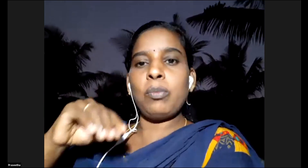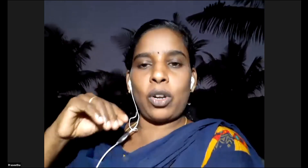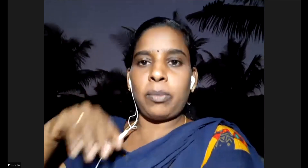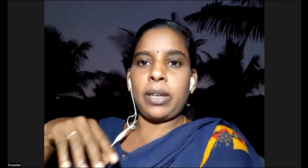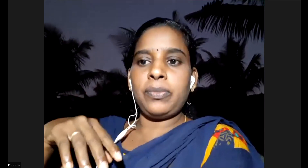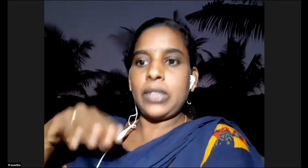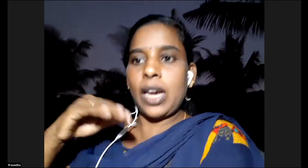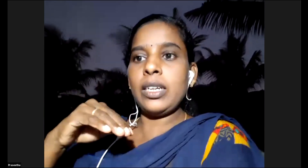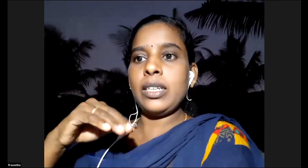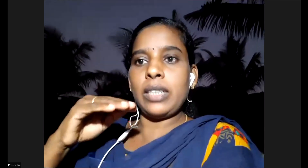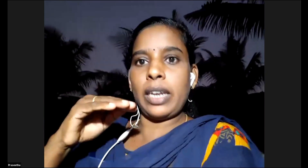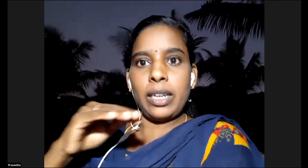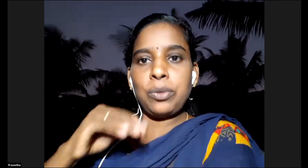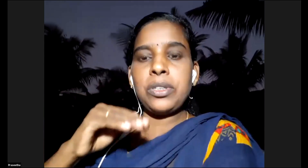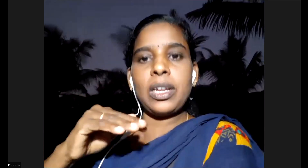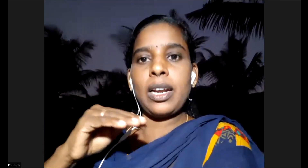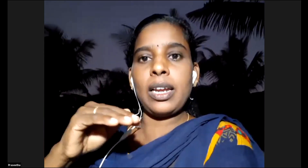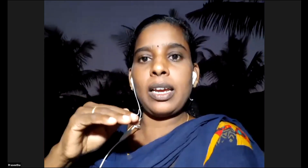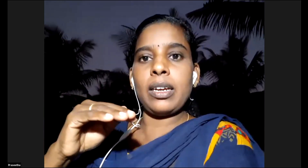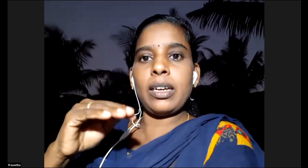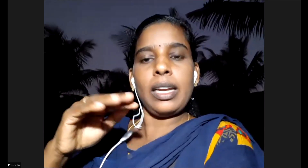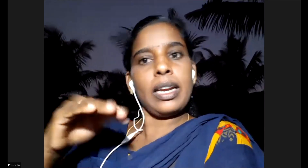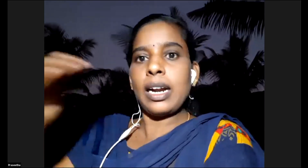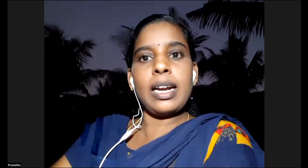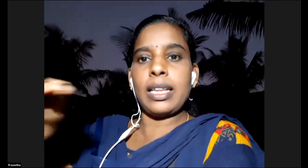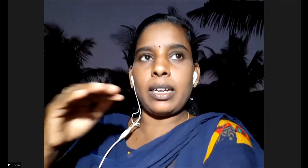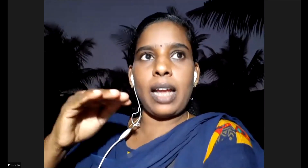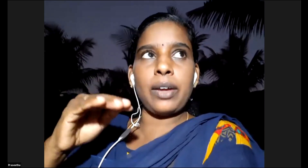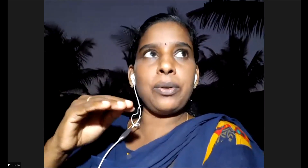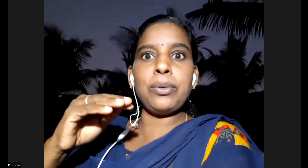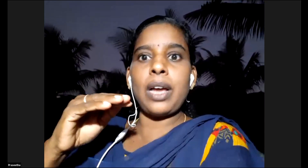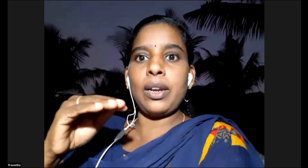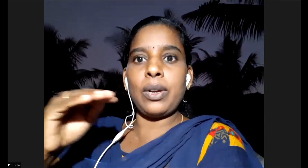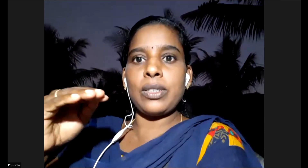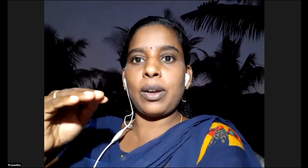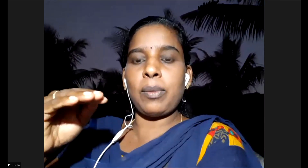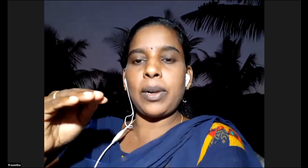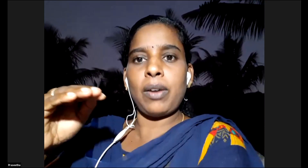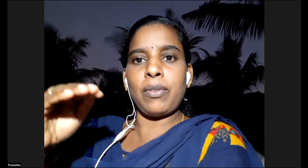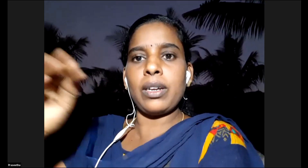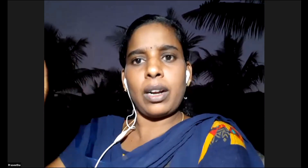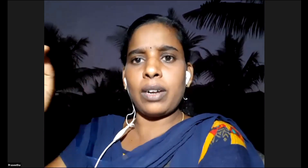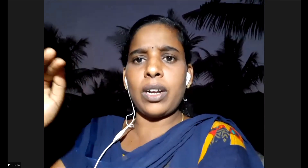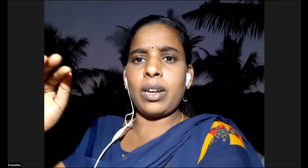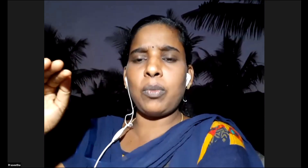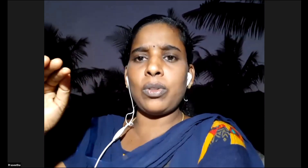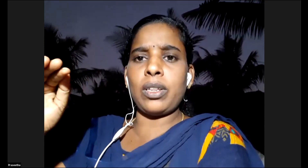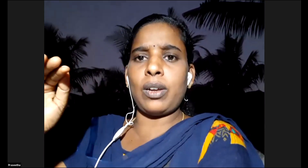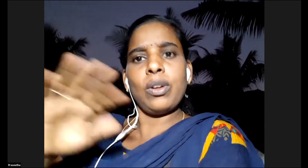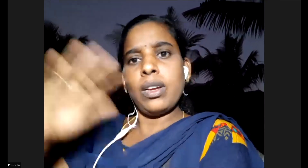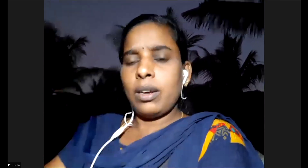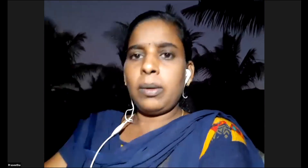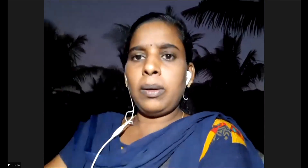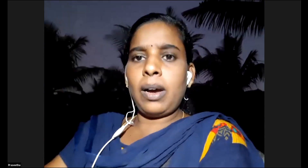1 പൊട്ടമ്മണിയും. ഞാന് എന്റെ കുഞ്ഞുനാളിലെ എന്നെക്കാൾ ഇളയതാണ്, ഞാനൊരു 4-ലോ 5-ലോ പഠിക്കുമ്പോ അവര് അംഗൻവാടിയിലൊക്കെ പോകുന്നതേ